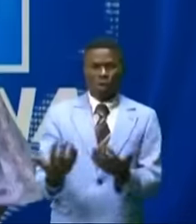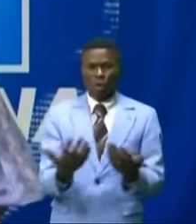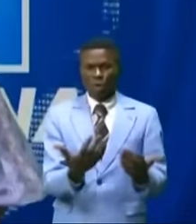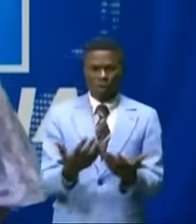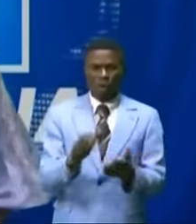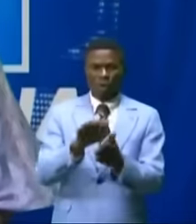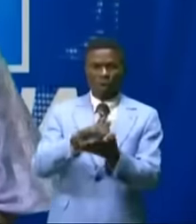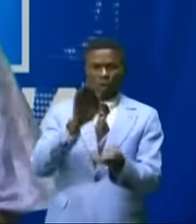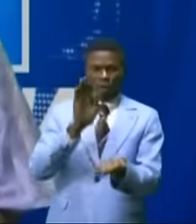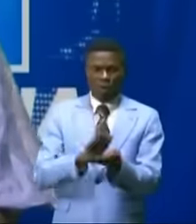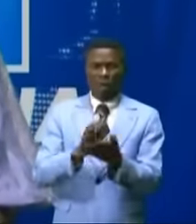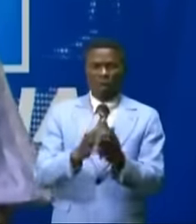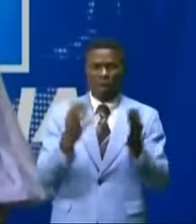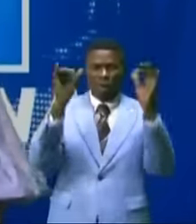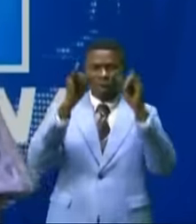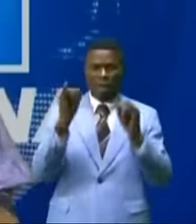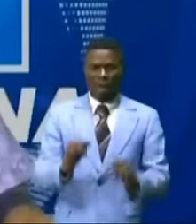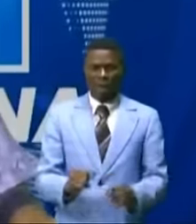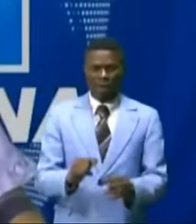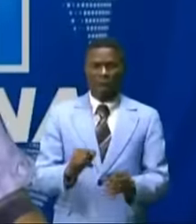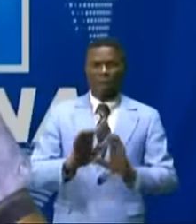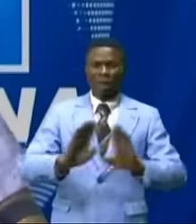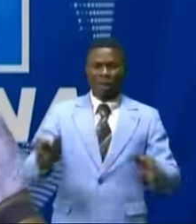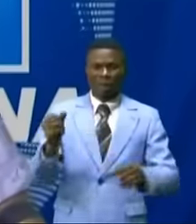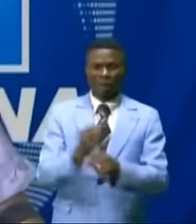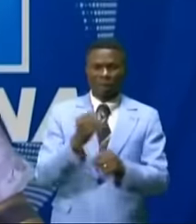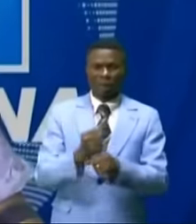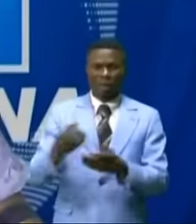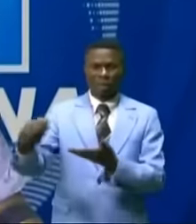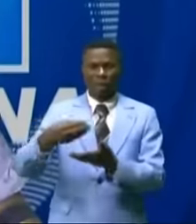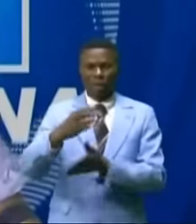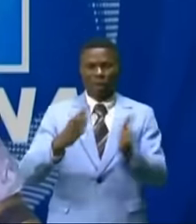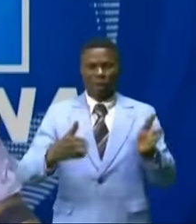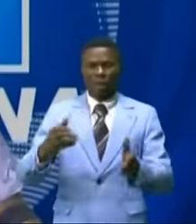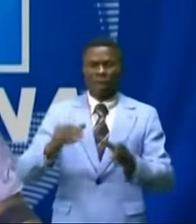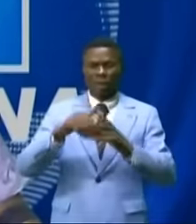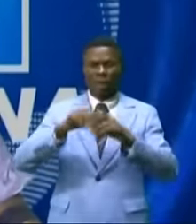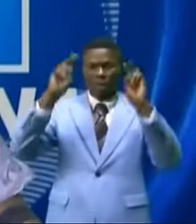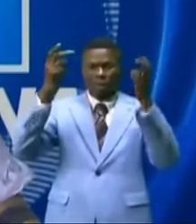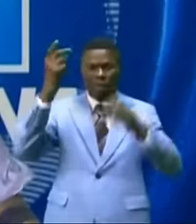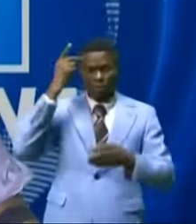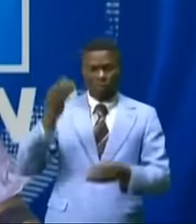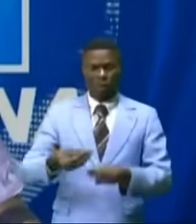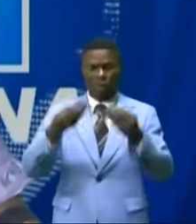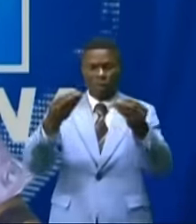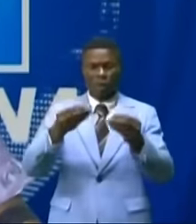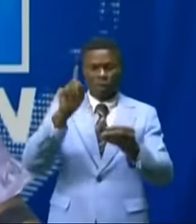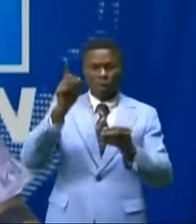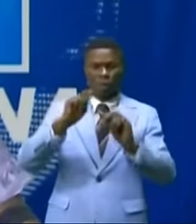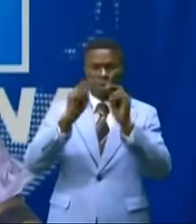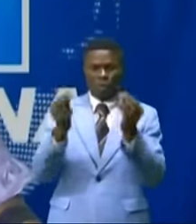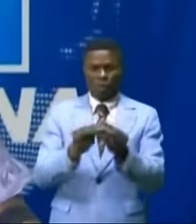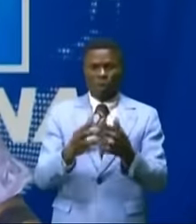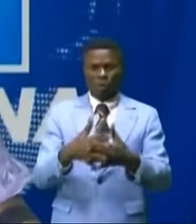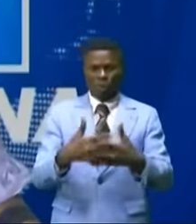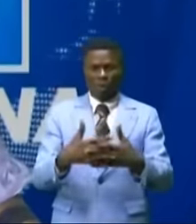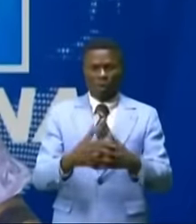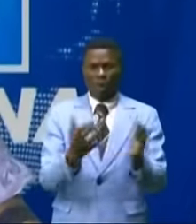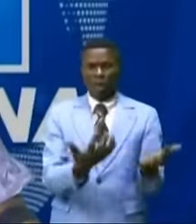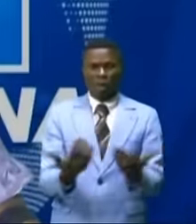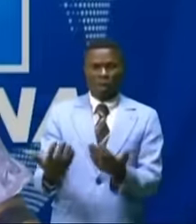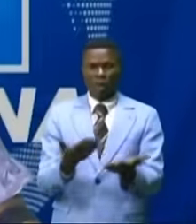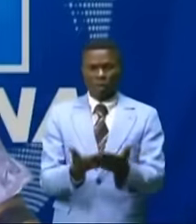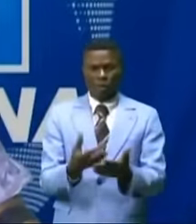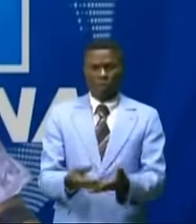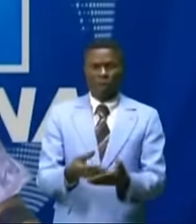portables et imprimantes pour la perfection des services de mobilisation des recettes dans la ville. La remise de ce premier lot de ces outils informatiques